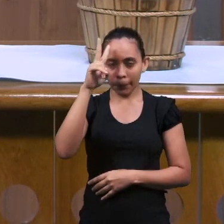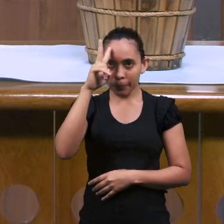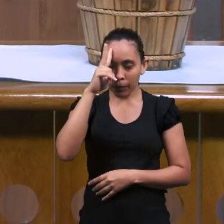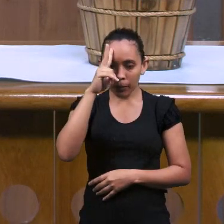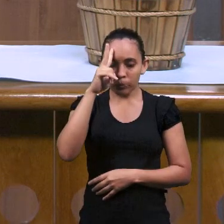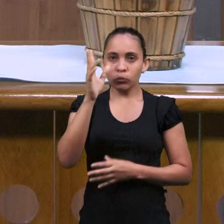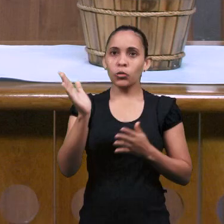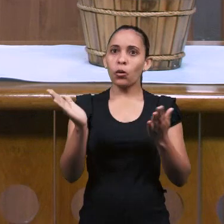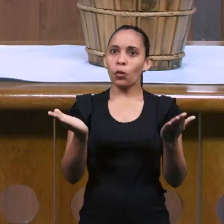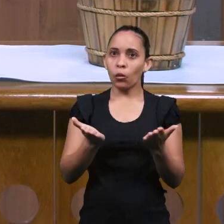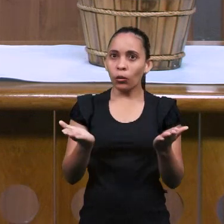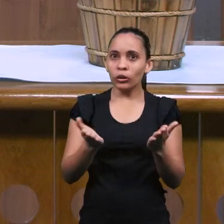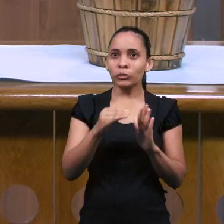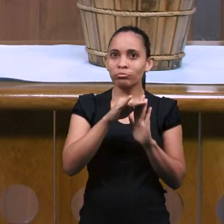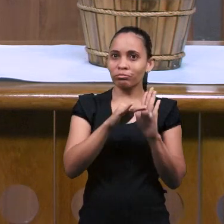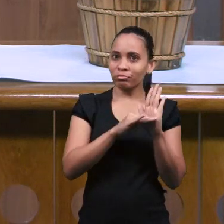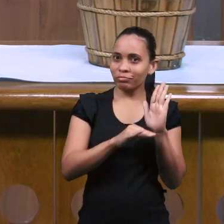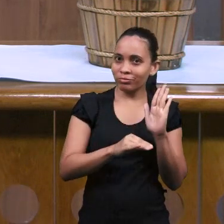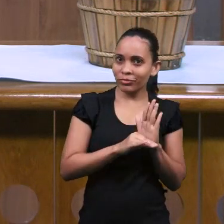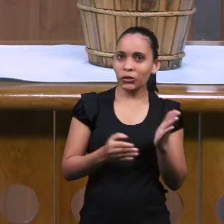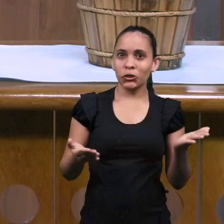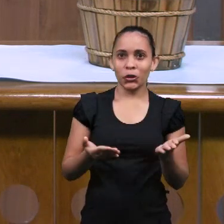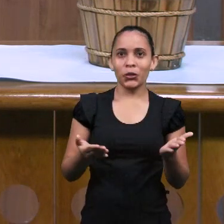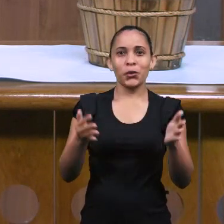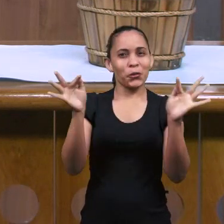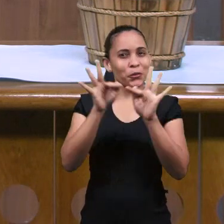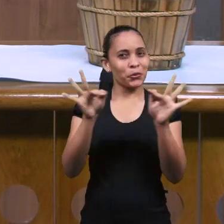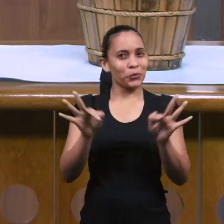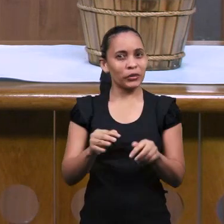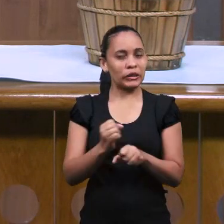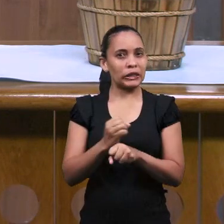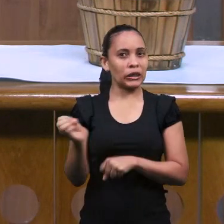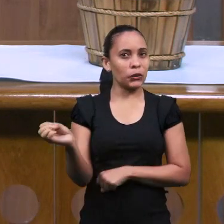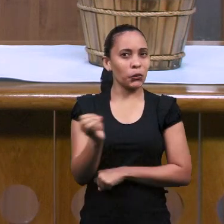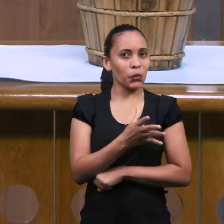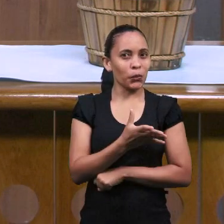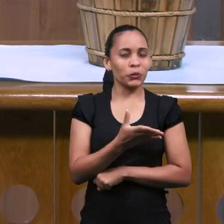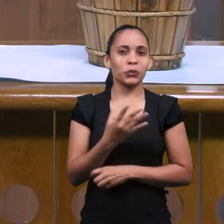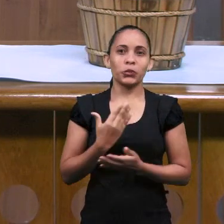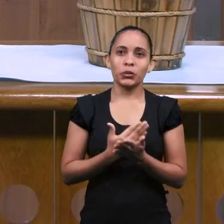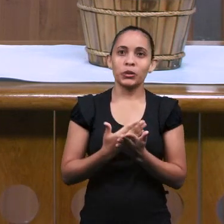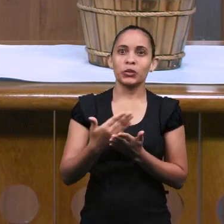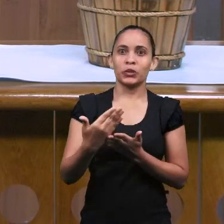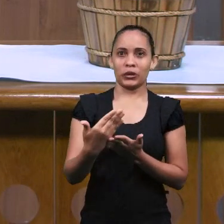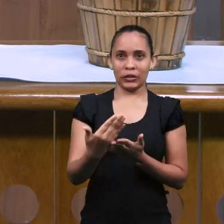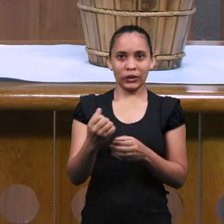promotion de cette journée maintenue. Nous souhaitons à tous une bonne